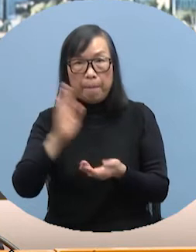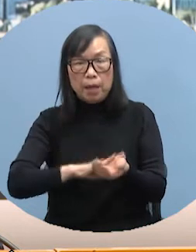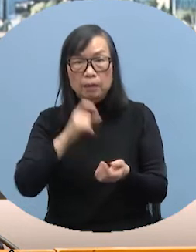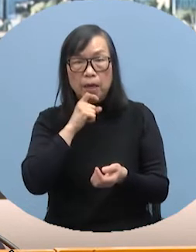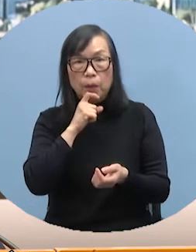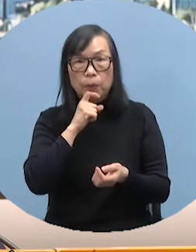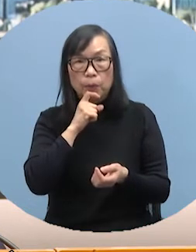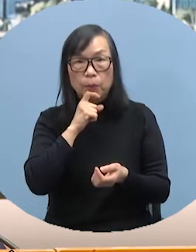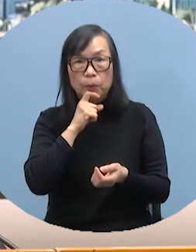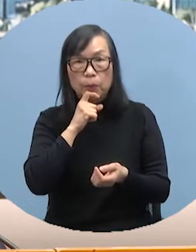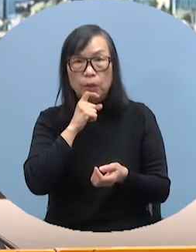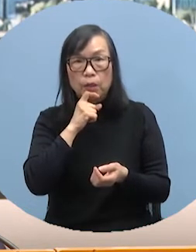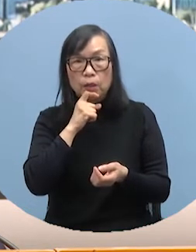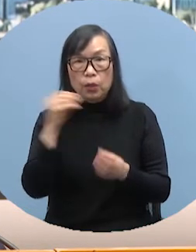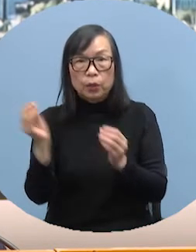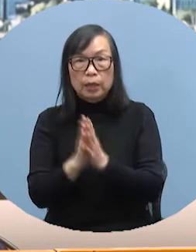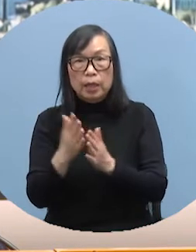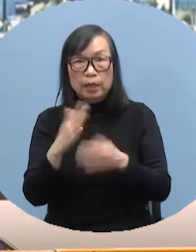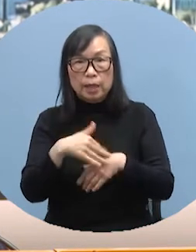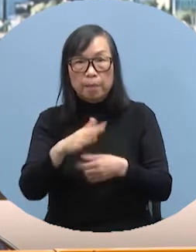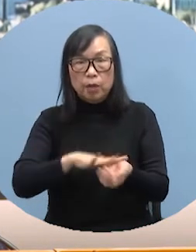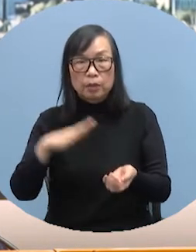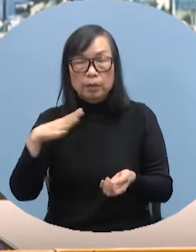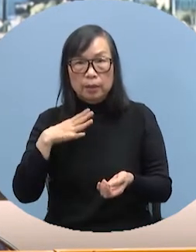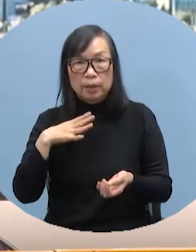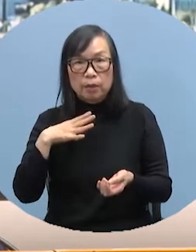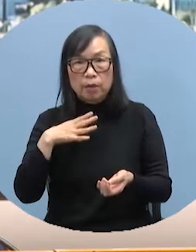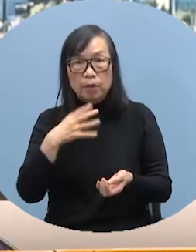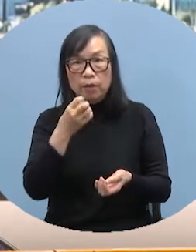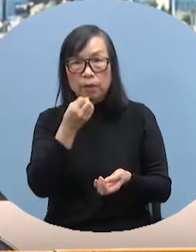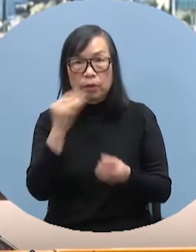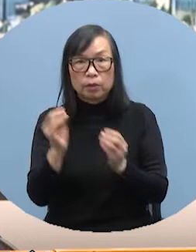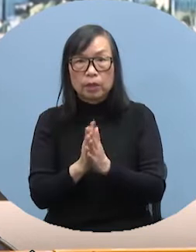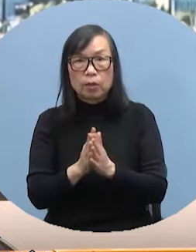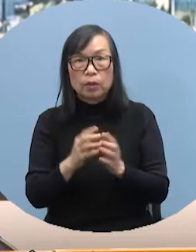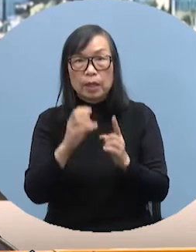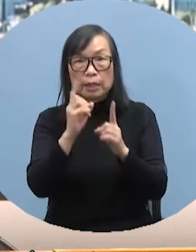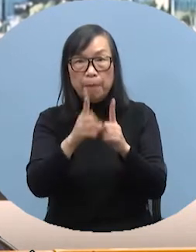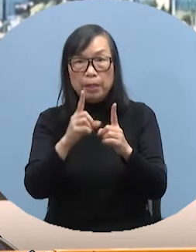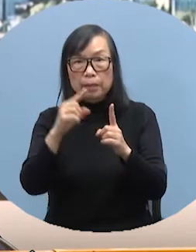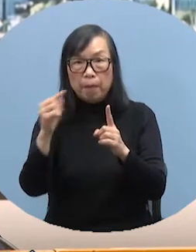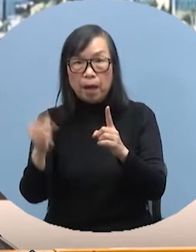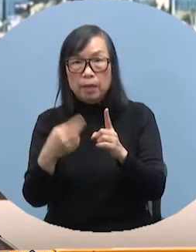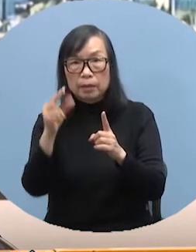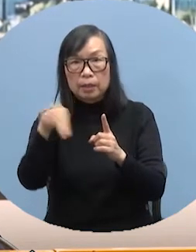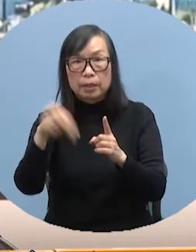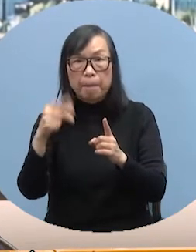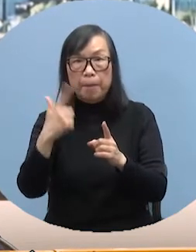8841宗嘅陽性嘅個案。咁累計到目前為止咧，第五波嘅疫情，香港共有